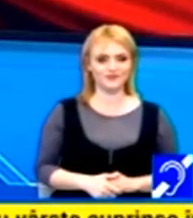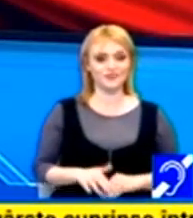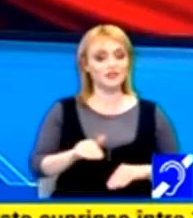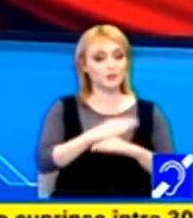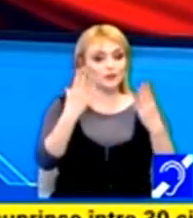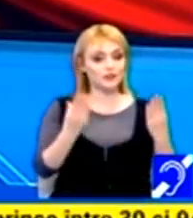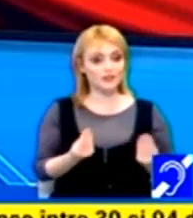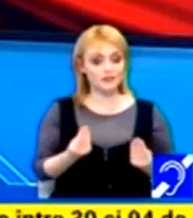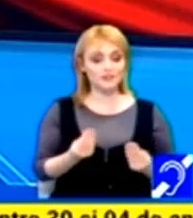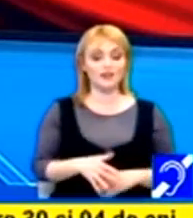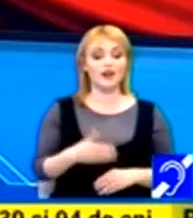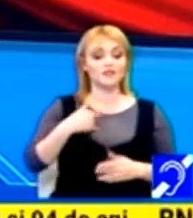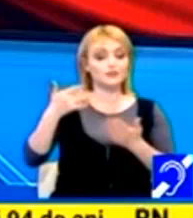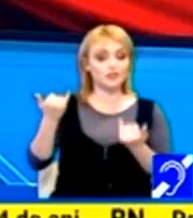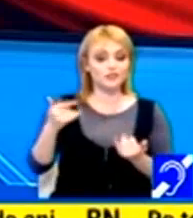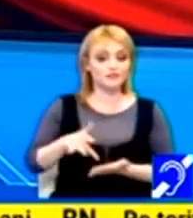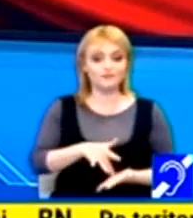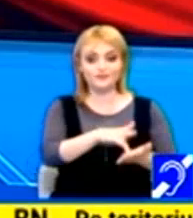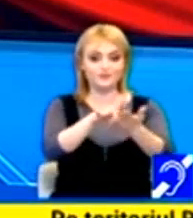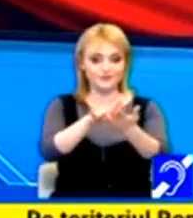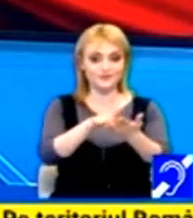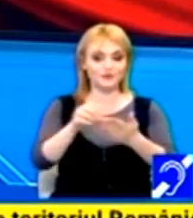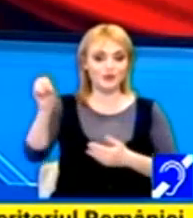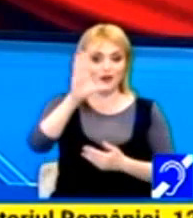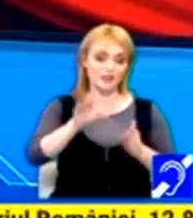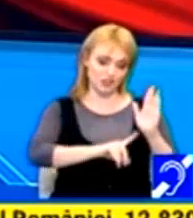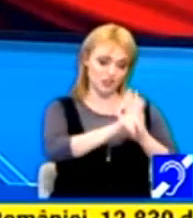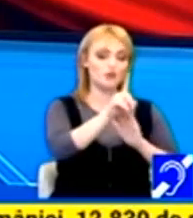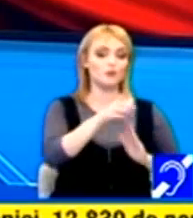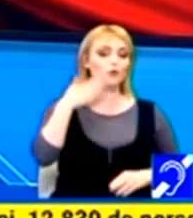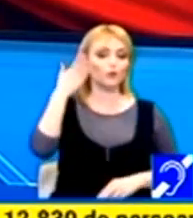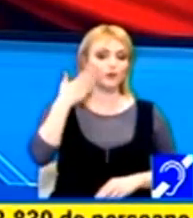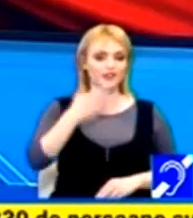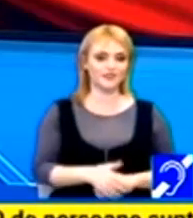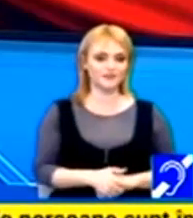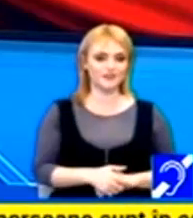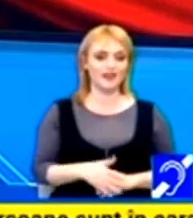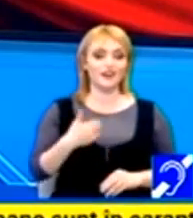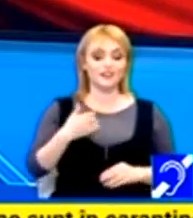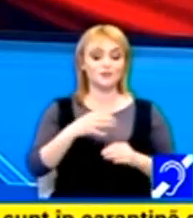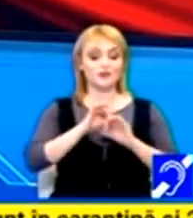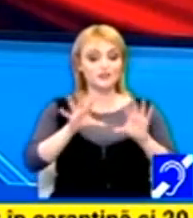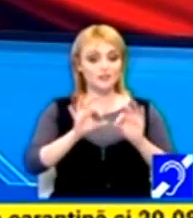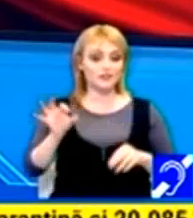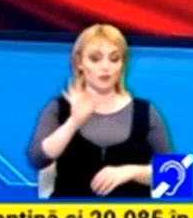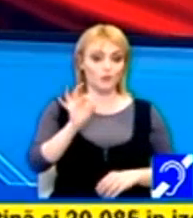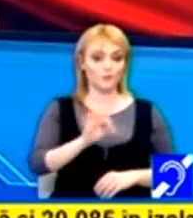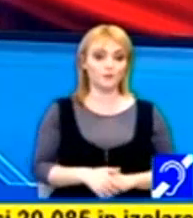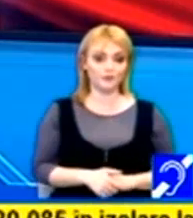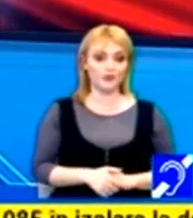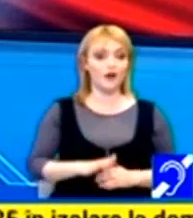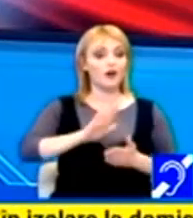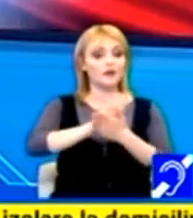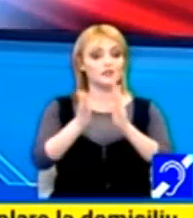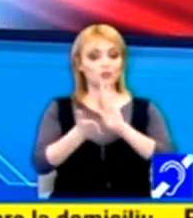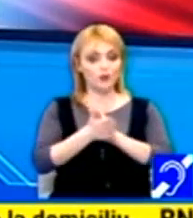Bun găsit! Turul țărilor Uniunii Europene va începe, desigur, cu România. Prezentarea generală arată cam așa. Țara este